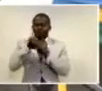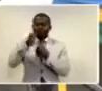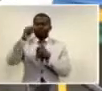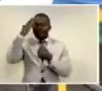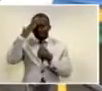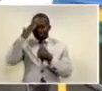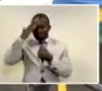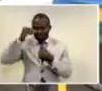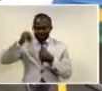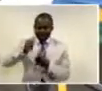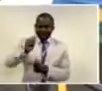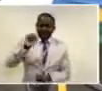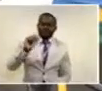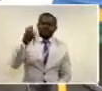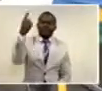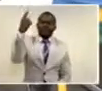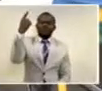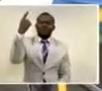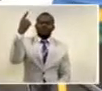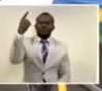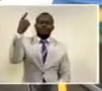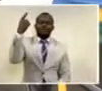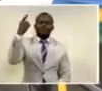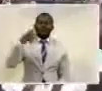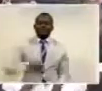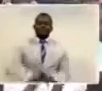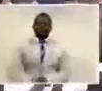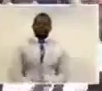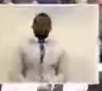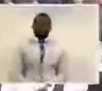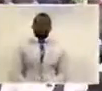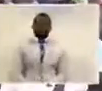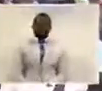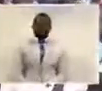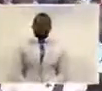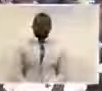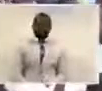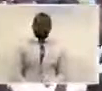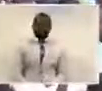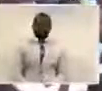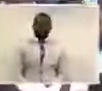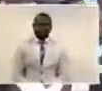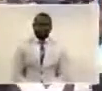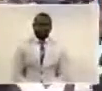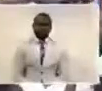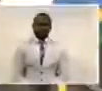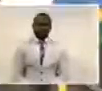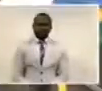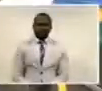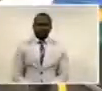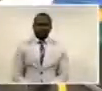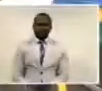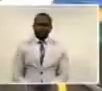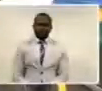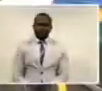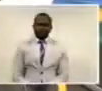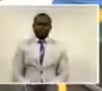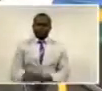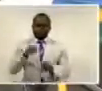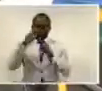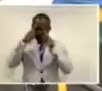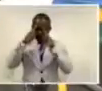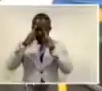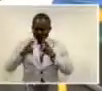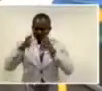ko ari iza ku isonga nyakubahwa Perezida wa